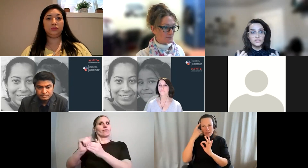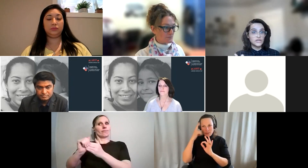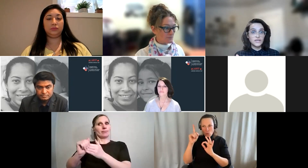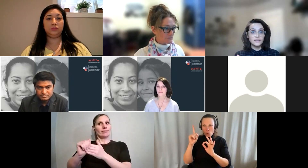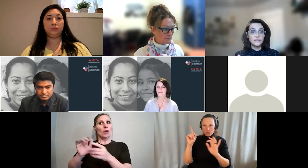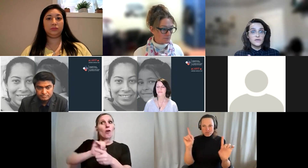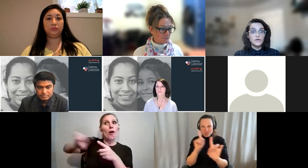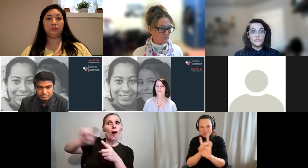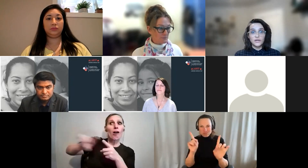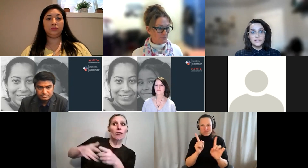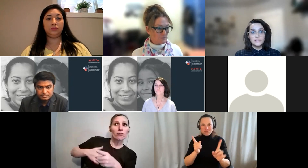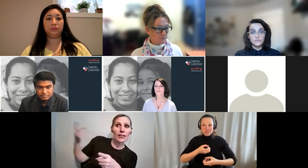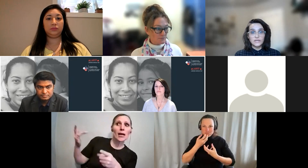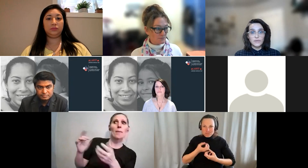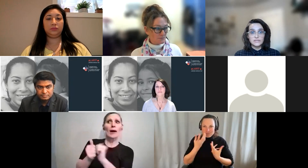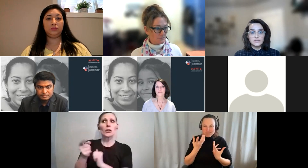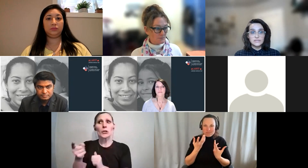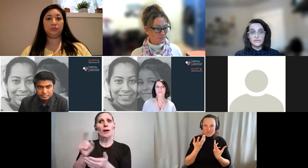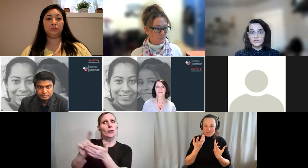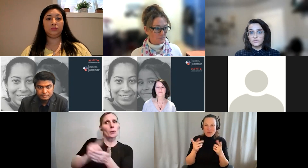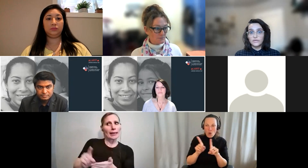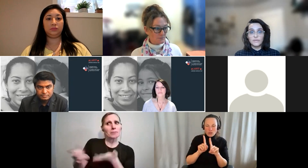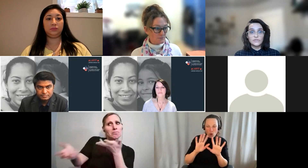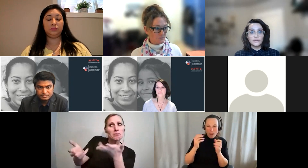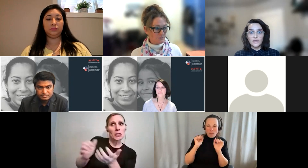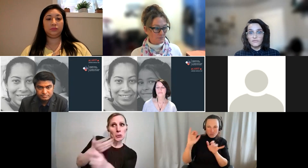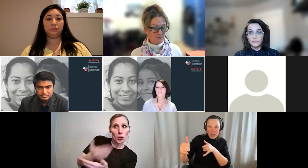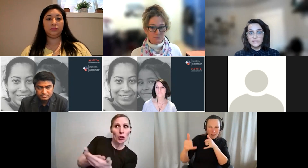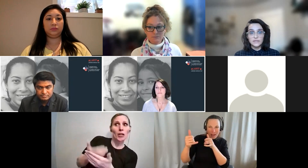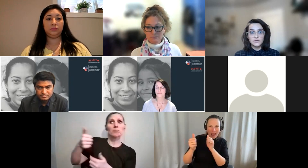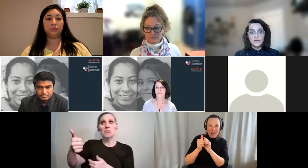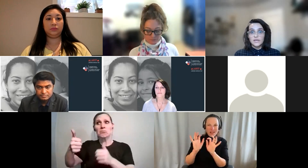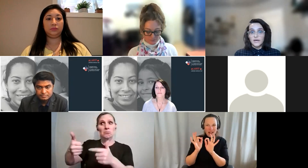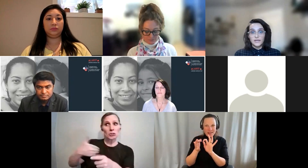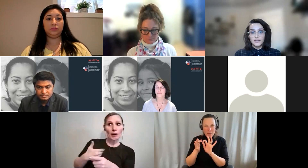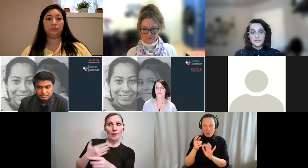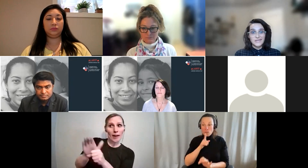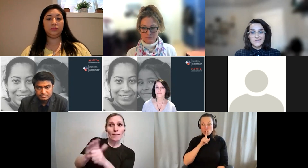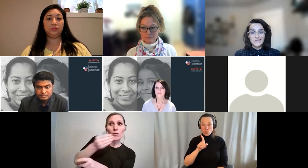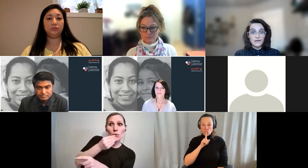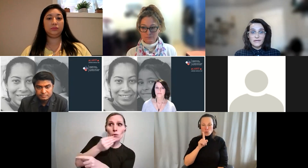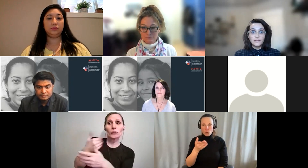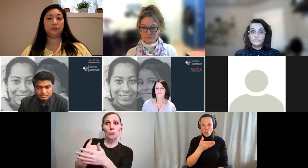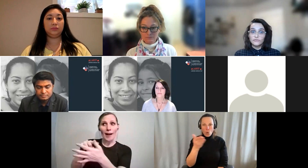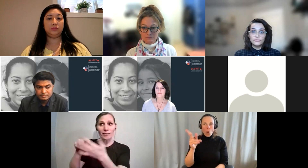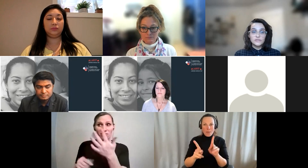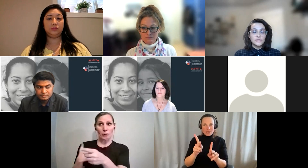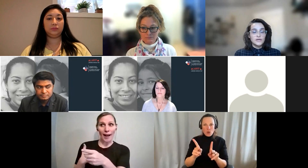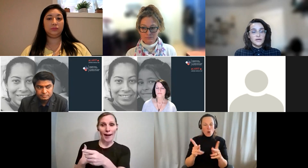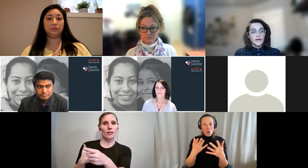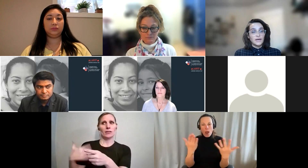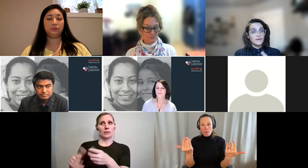qui donnent l'appel, qui font une vérification de façon hebdomadaire pour s'assurer d'avoir qu'ils ont les choses qu'ils ont besoin,